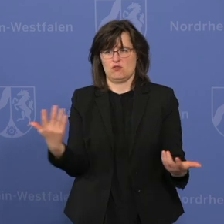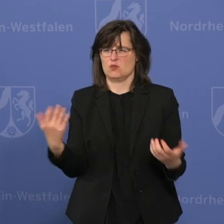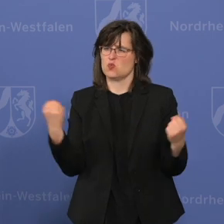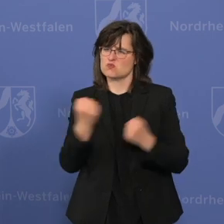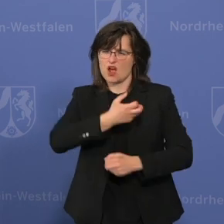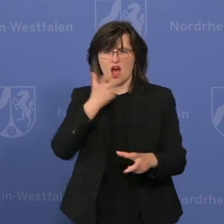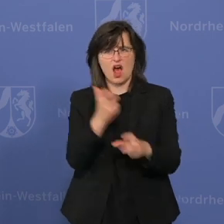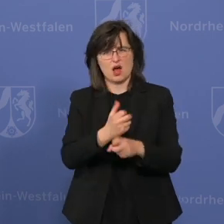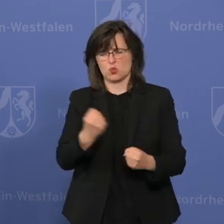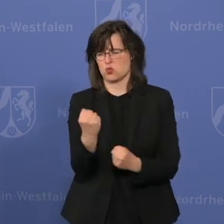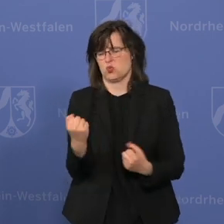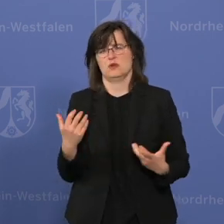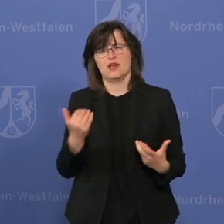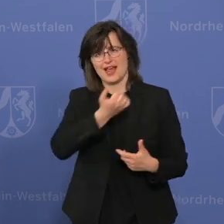der